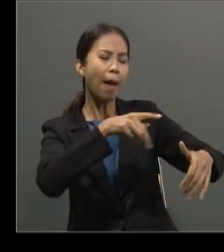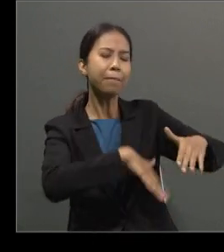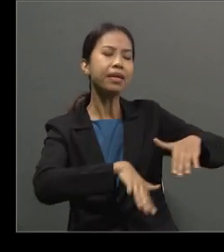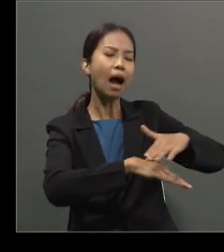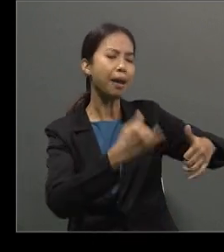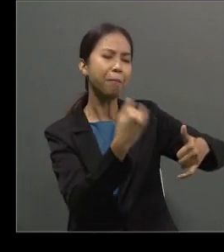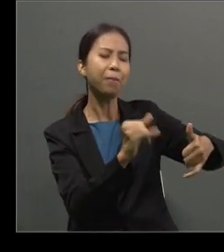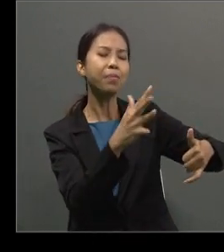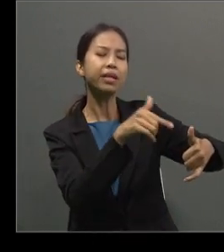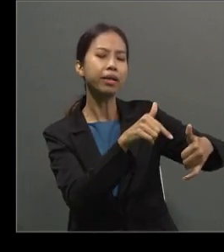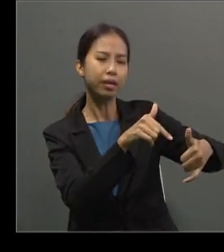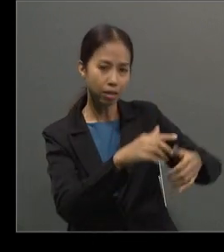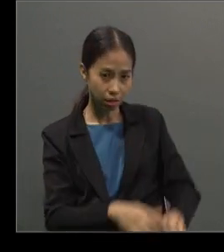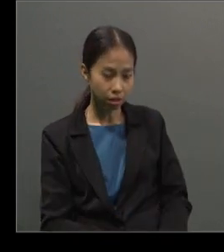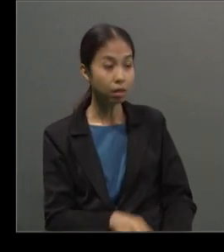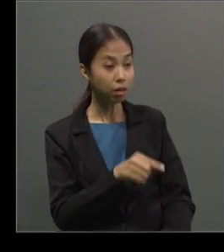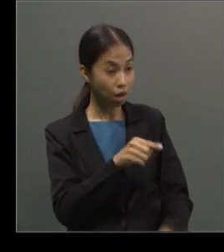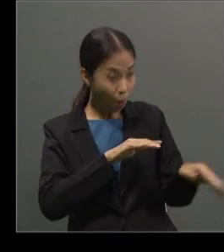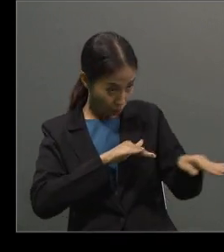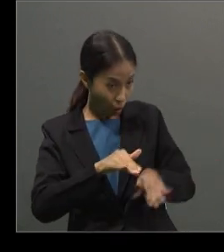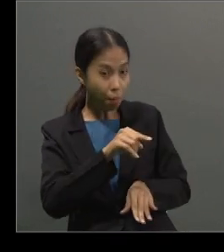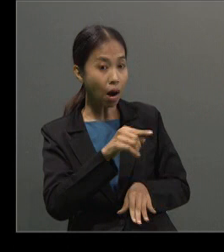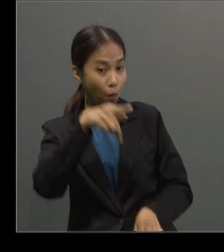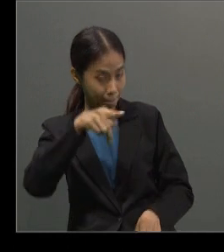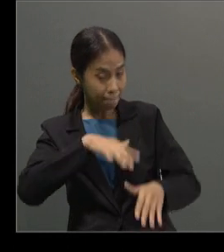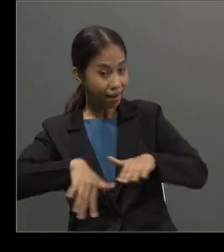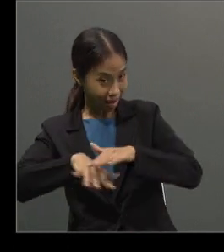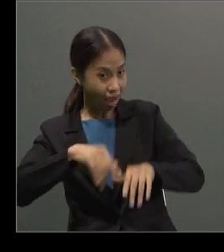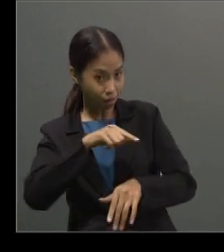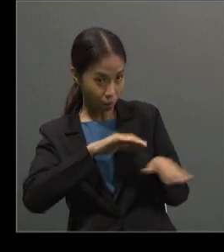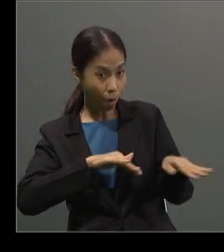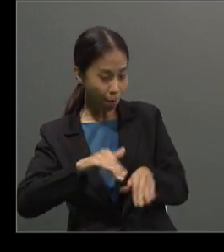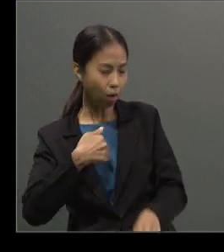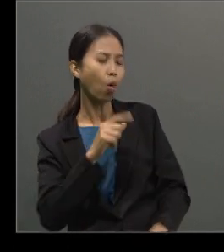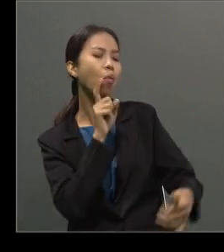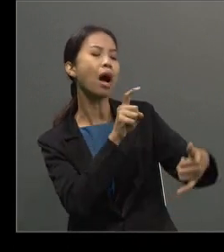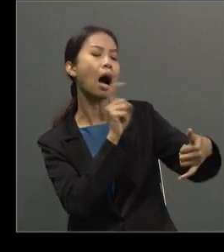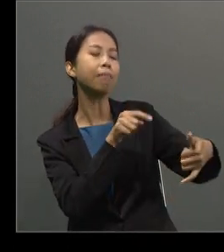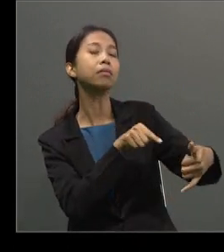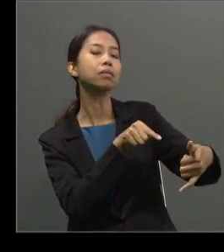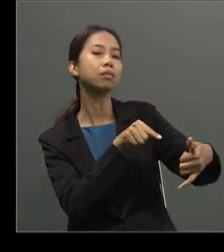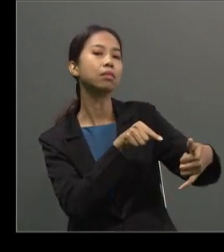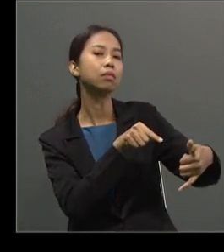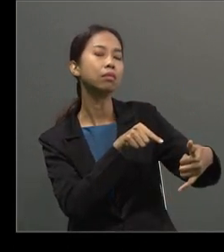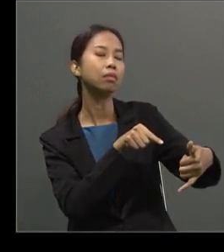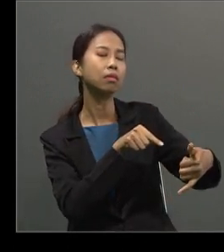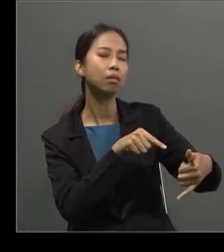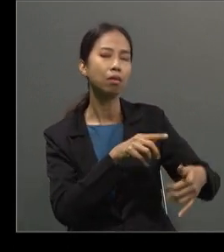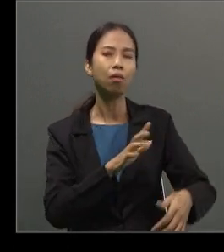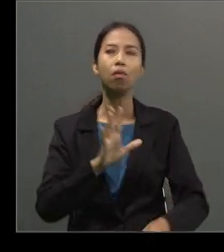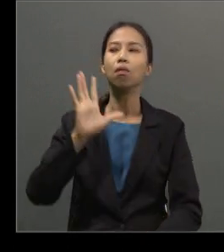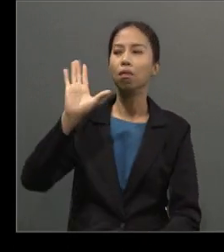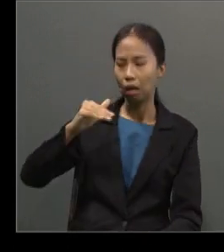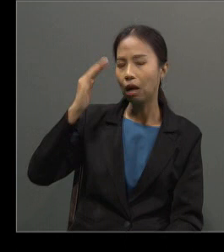ครับ เองพร้อมที่จะเป็นพยานหรือเปล่าต้องหาเองก่อน โอ้ครับ